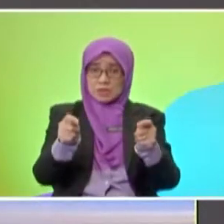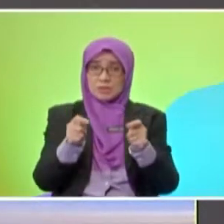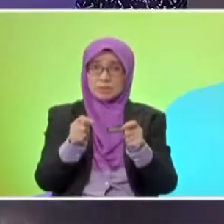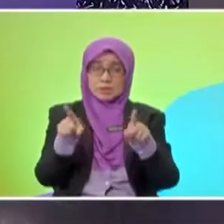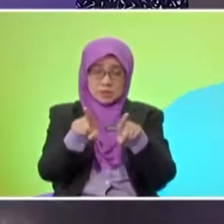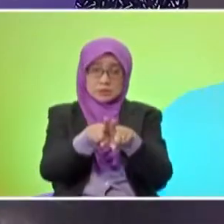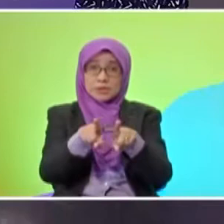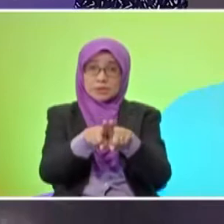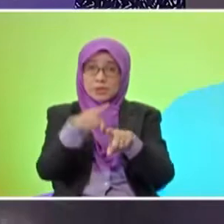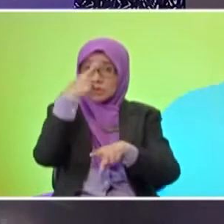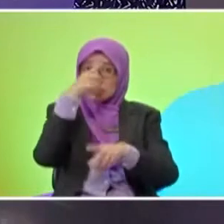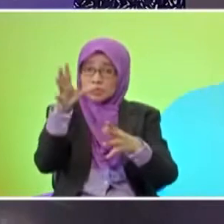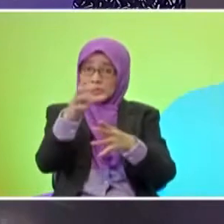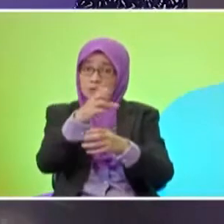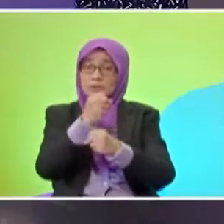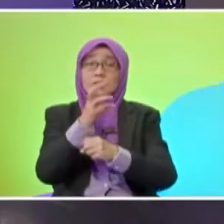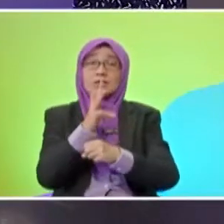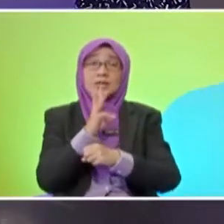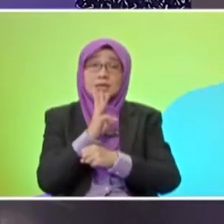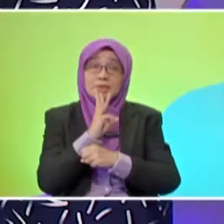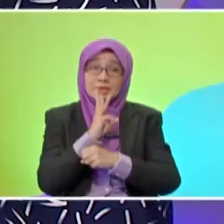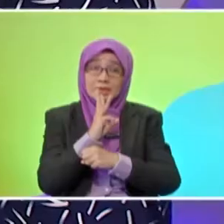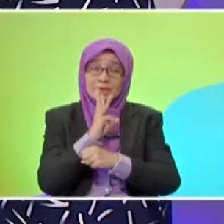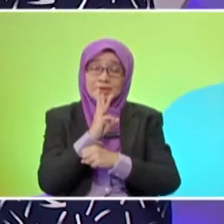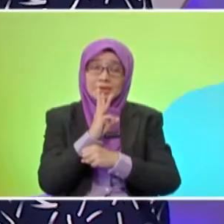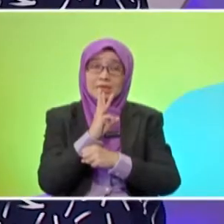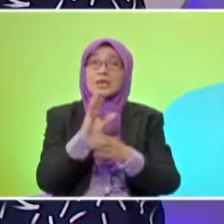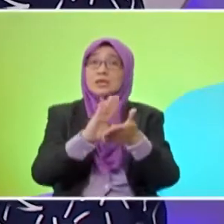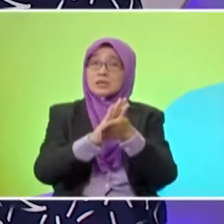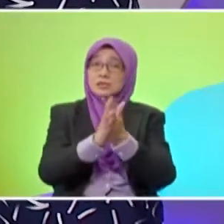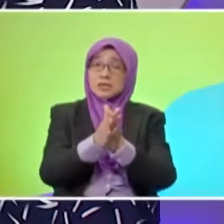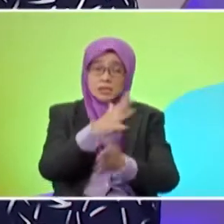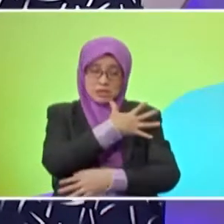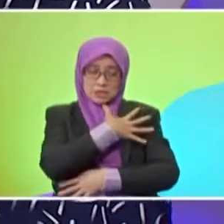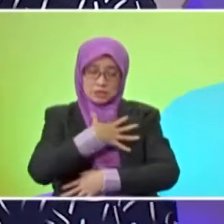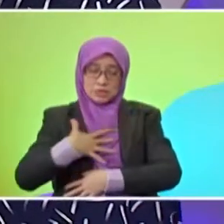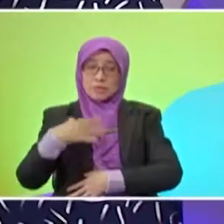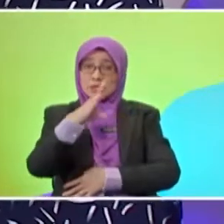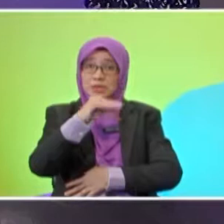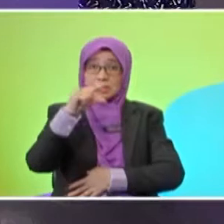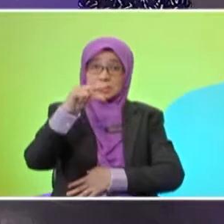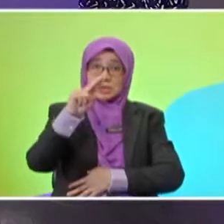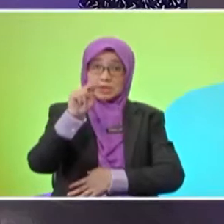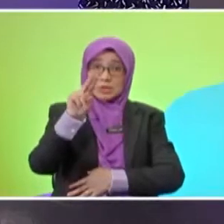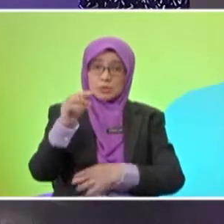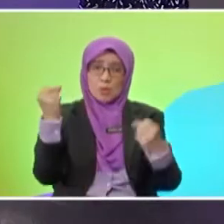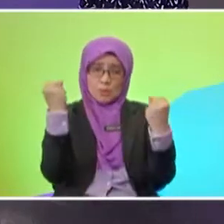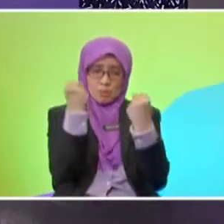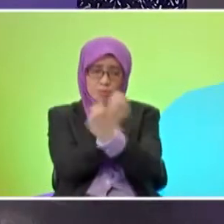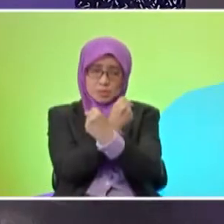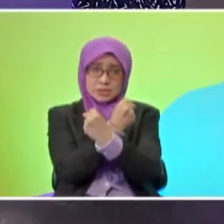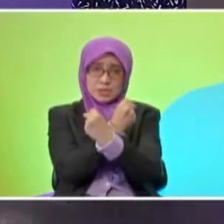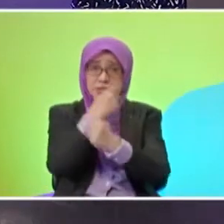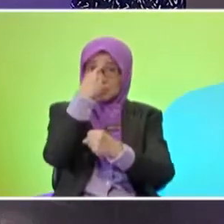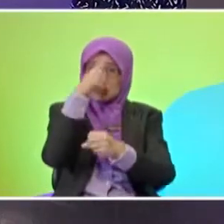minuman betul ah jadi muda Belanda gendut website untuk mendapatkan Aa airnya kecil asal